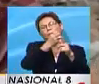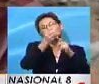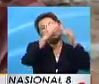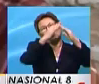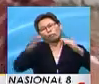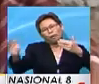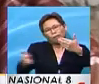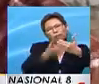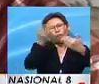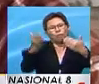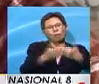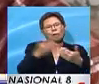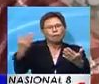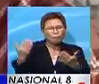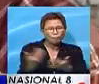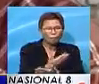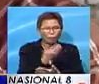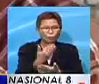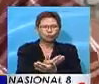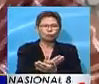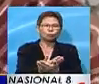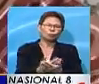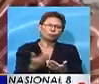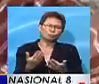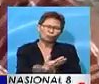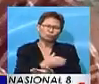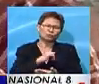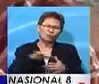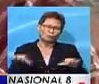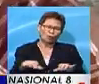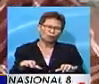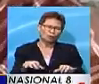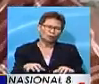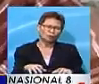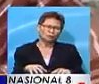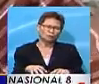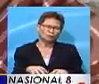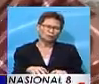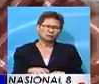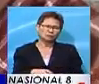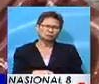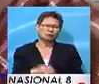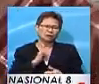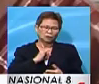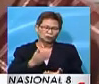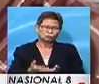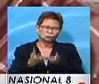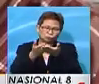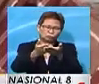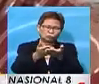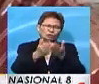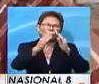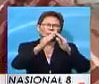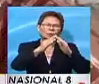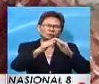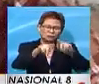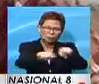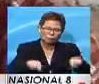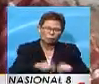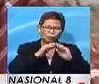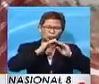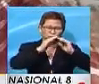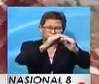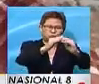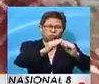B baru nak buat penambahan pun kita apaa saya suruhkan di kawasan perumahan dulu ada ada orang